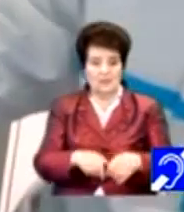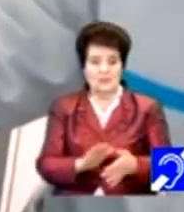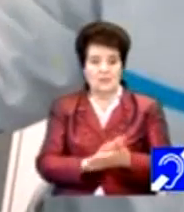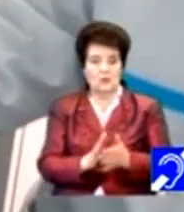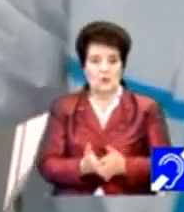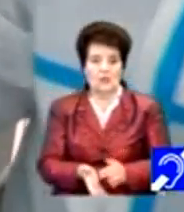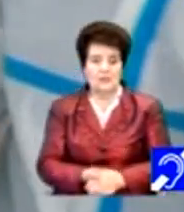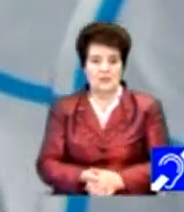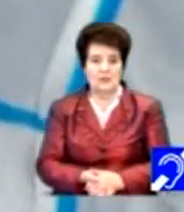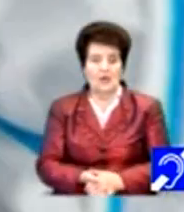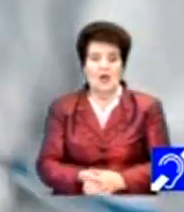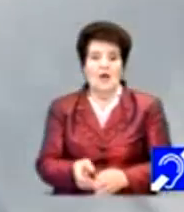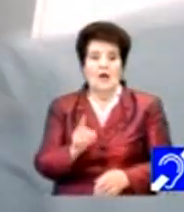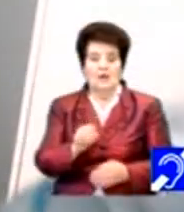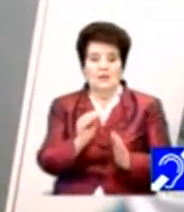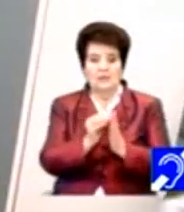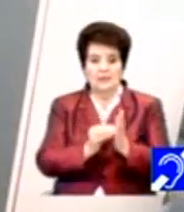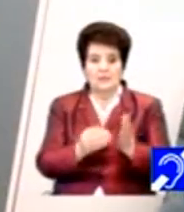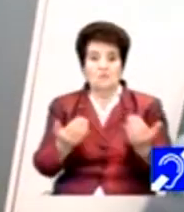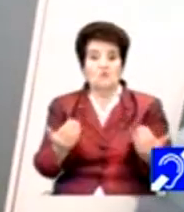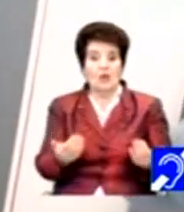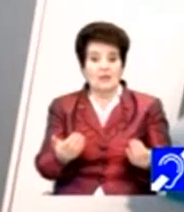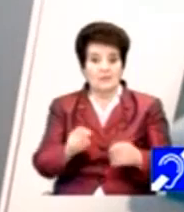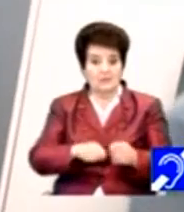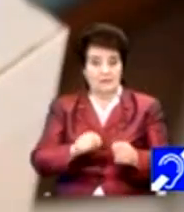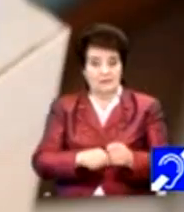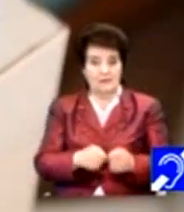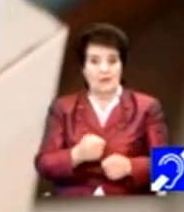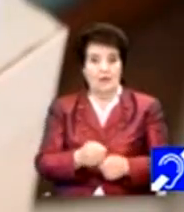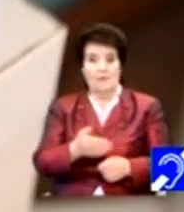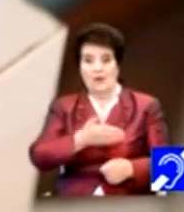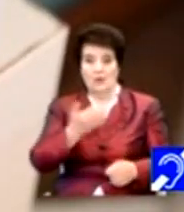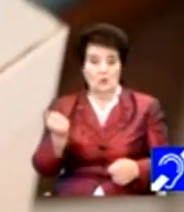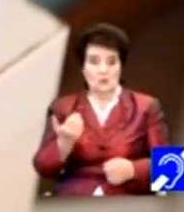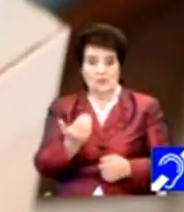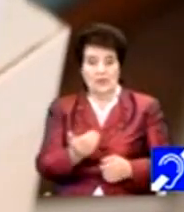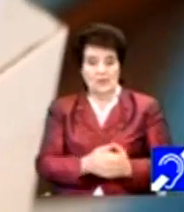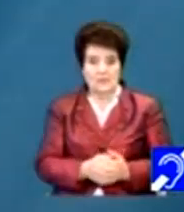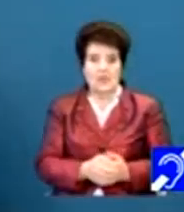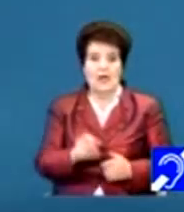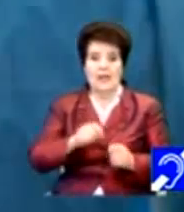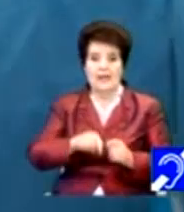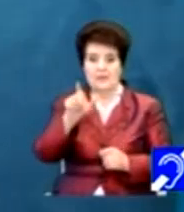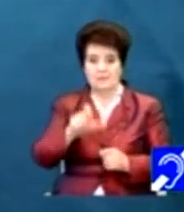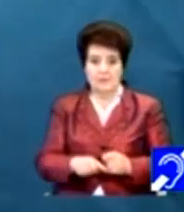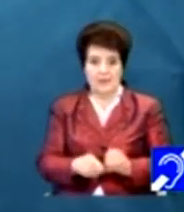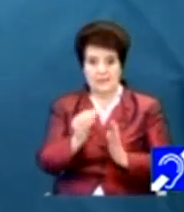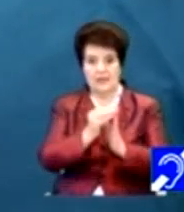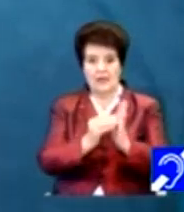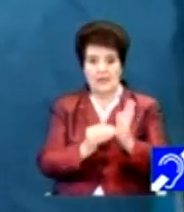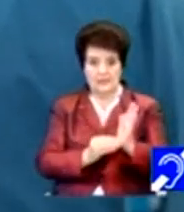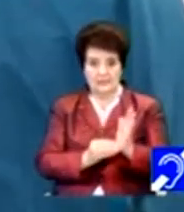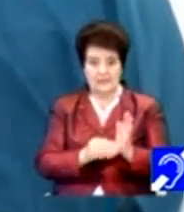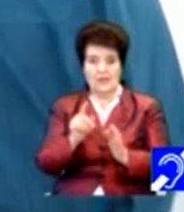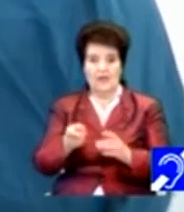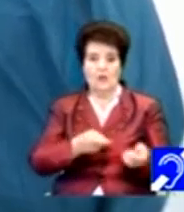situație. Se fac prea puține teste chiar și astăzi, când parcă nu mai ducem lipsă de ele. Experții o trec și pe asta la lista de gafe